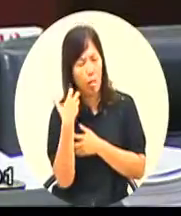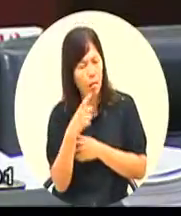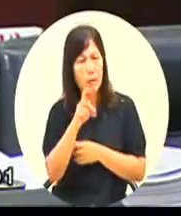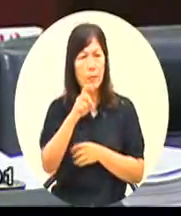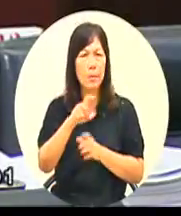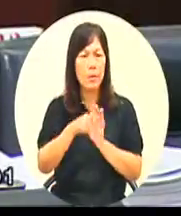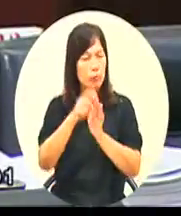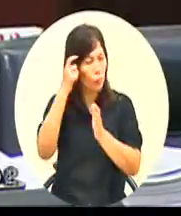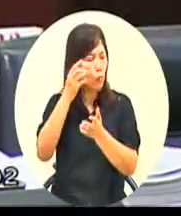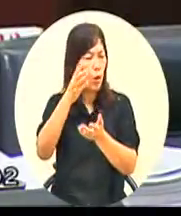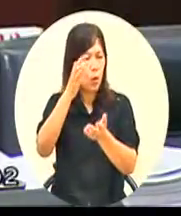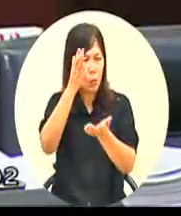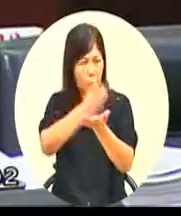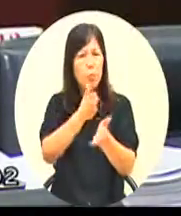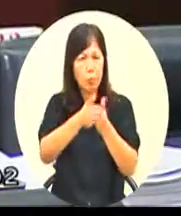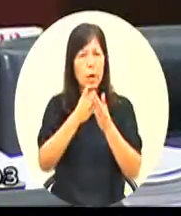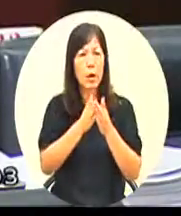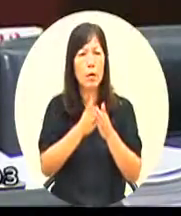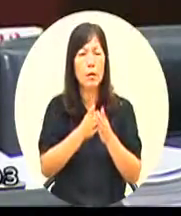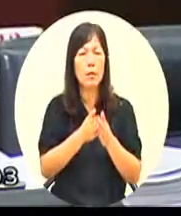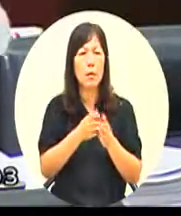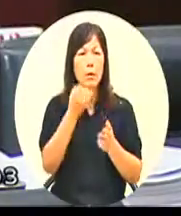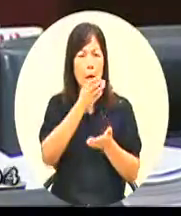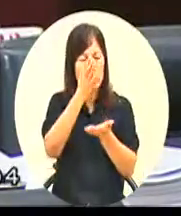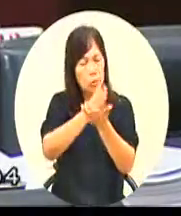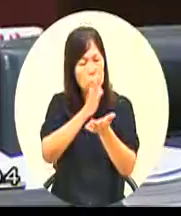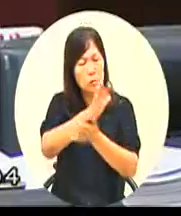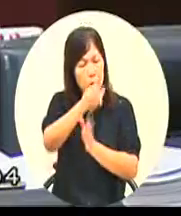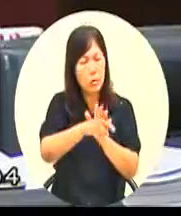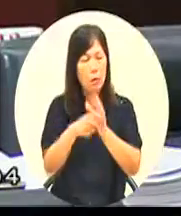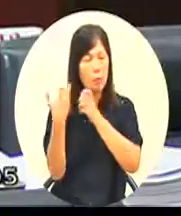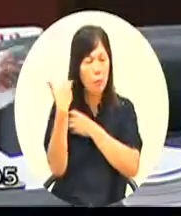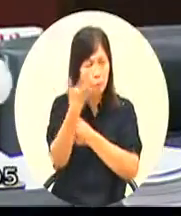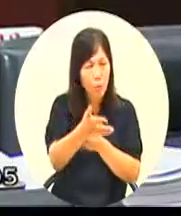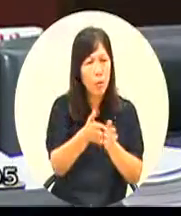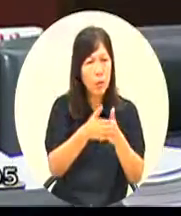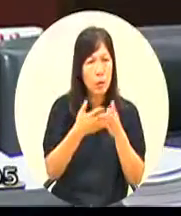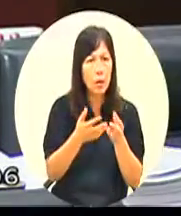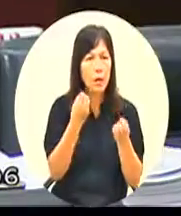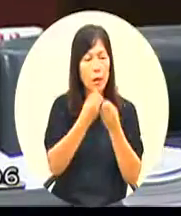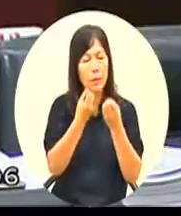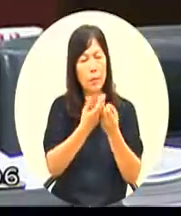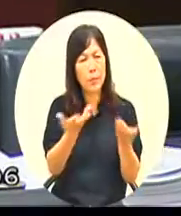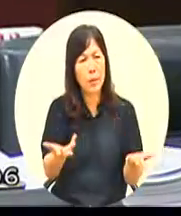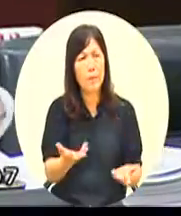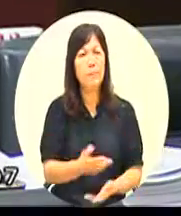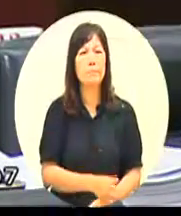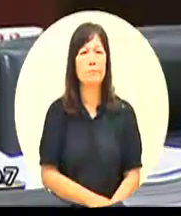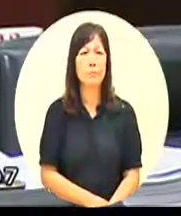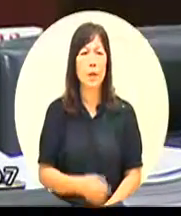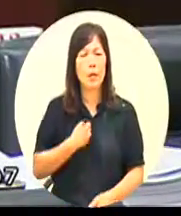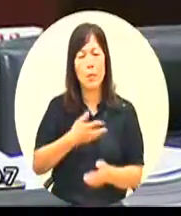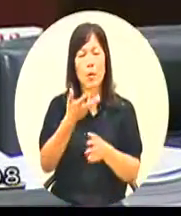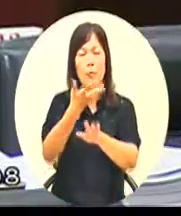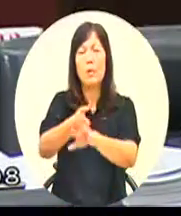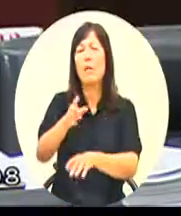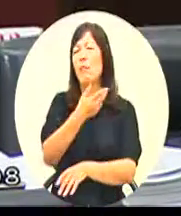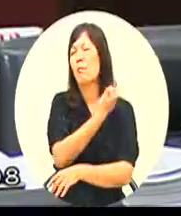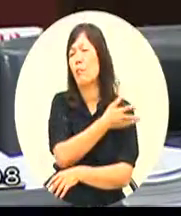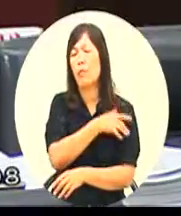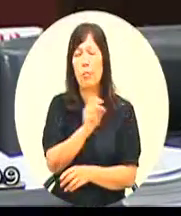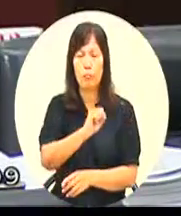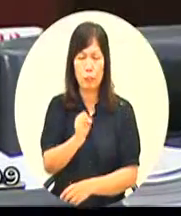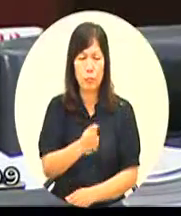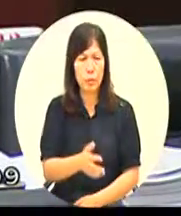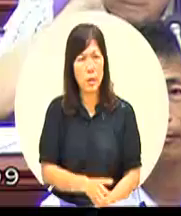定要终止。所以我们现在担心是终止之后还给你们之后，那你们要怎么处理？不能把它丢在那里啊？那你们有什么计划